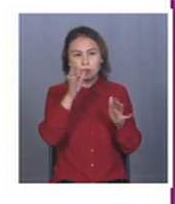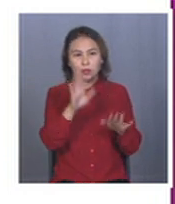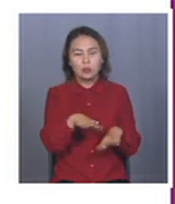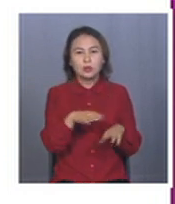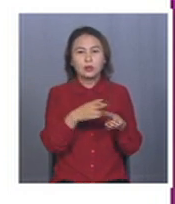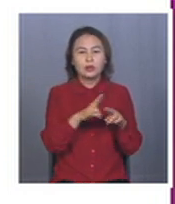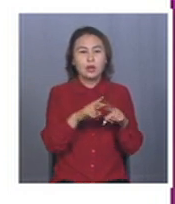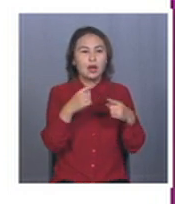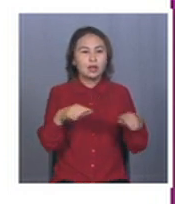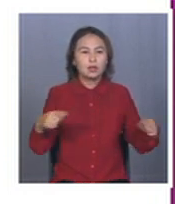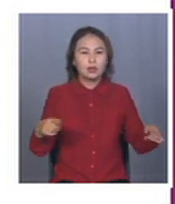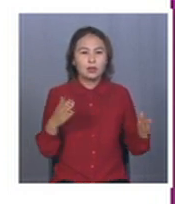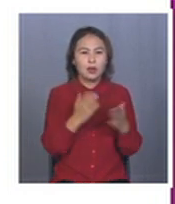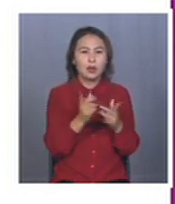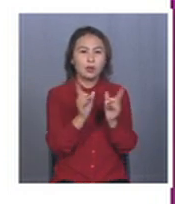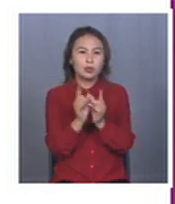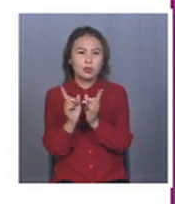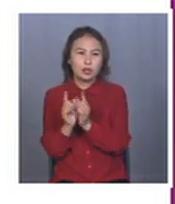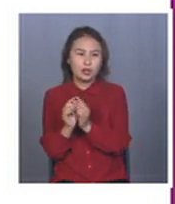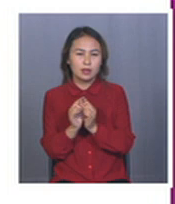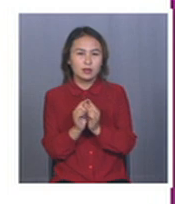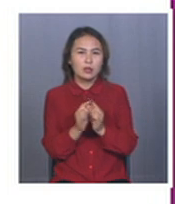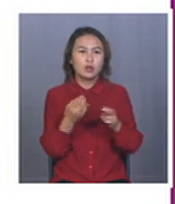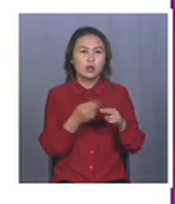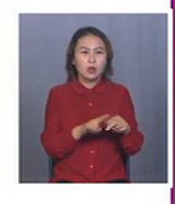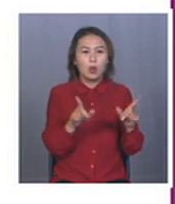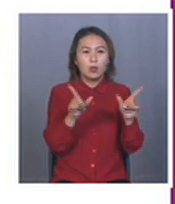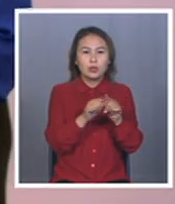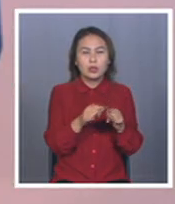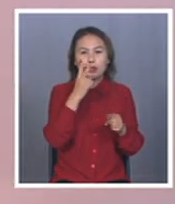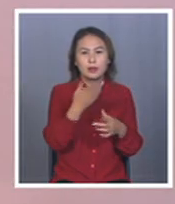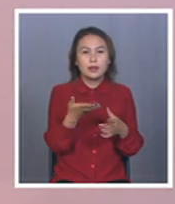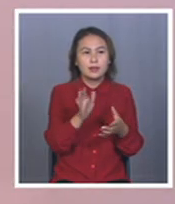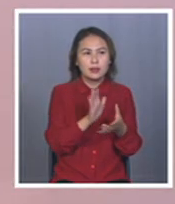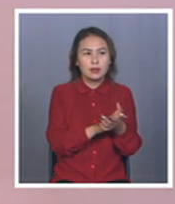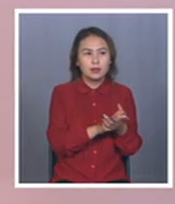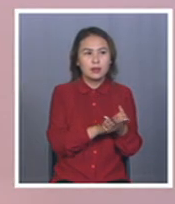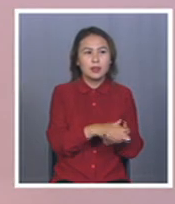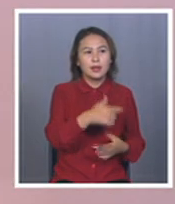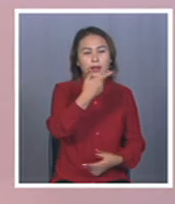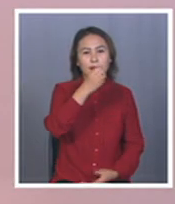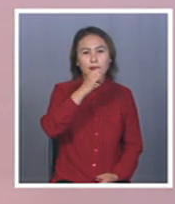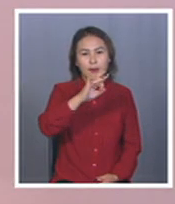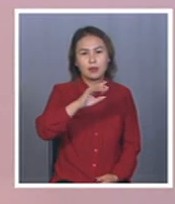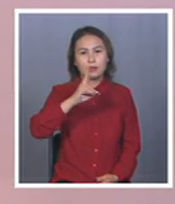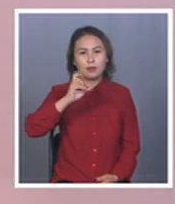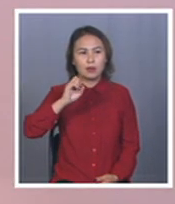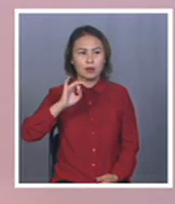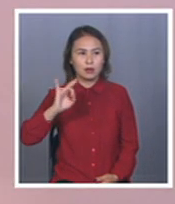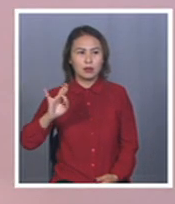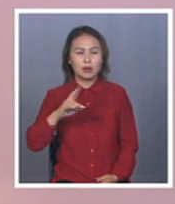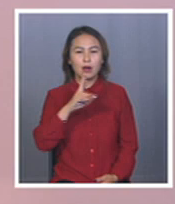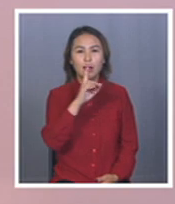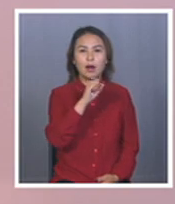әр түрлі қосымшалар бар екен. Енді сол қосымшалармен танысайық. Кер – гер. Қалам